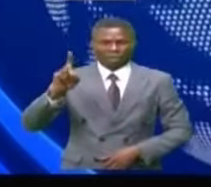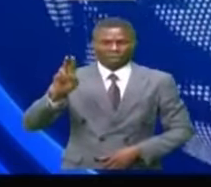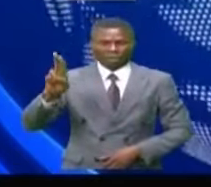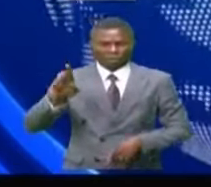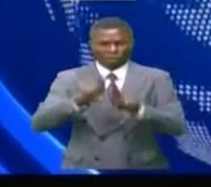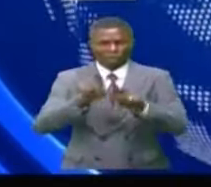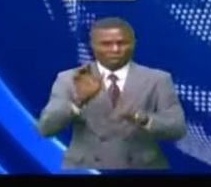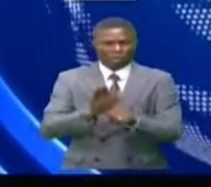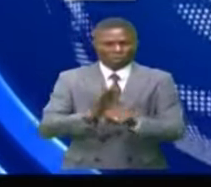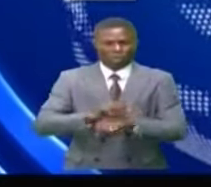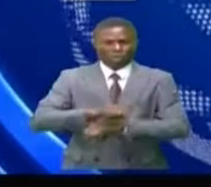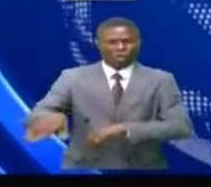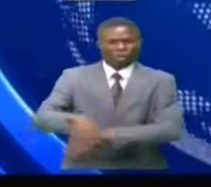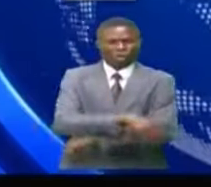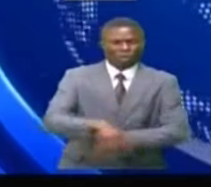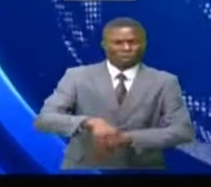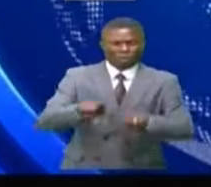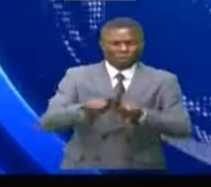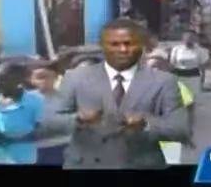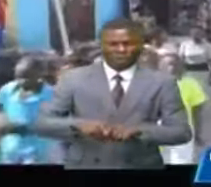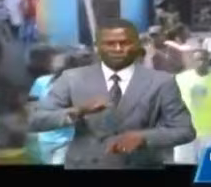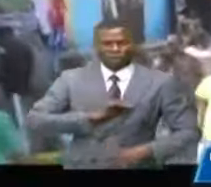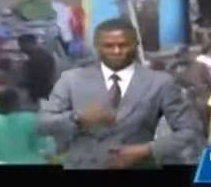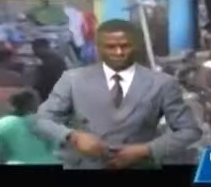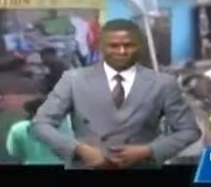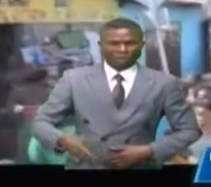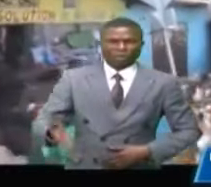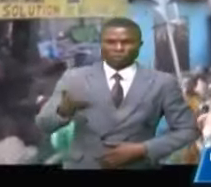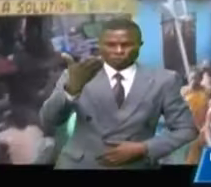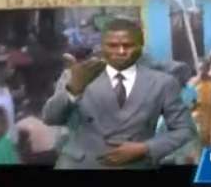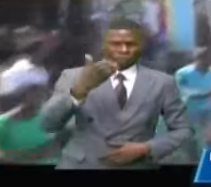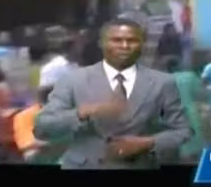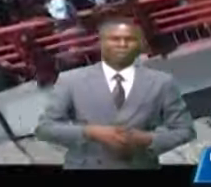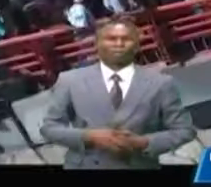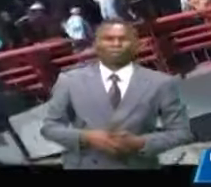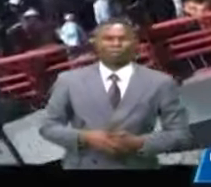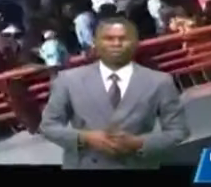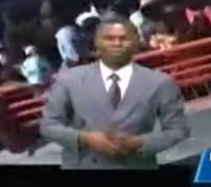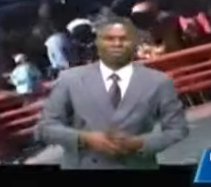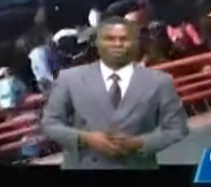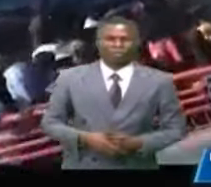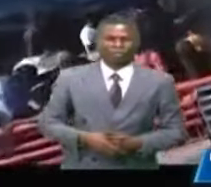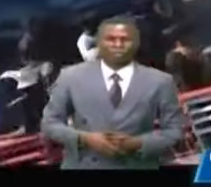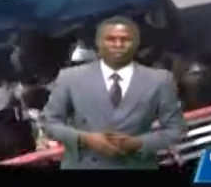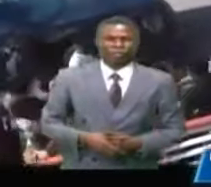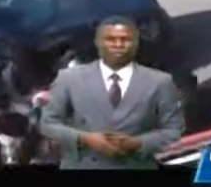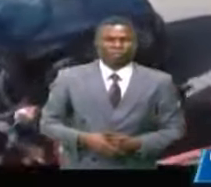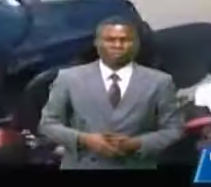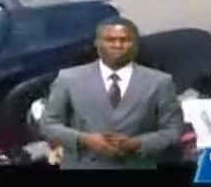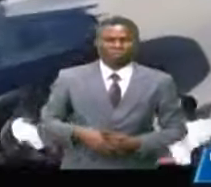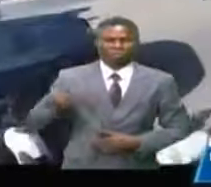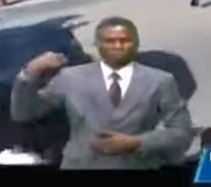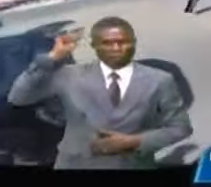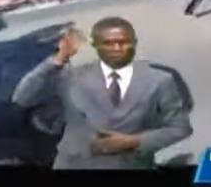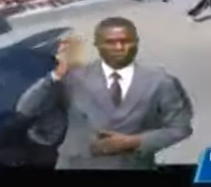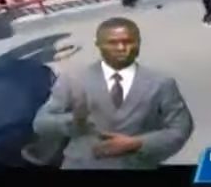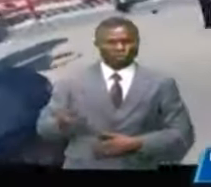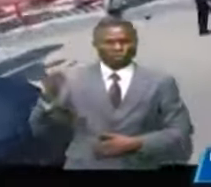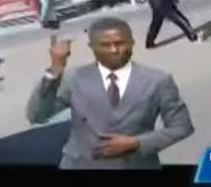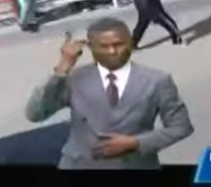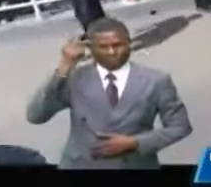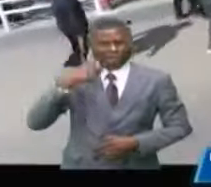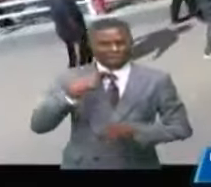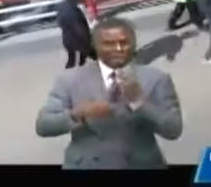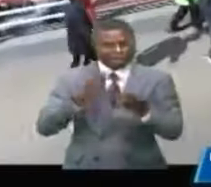Lengessa, Kikwit et Bongolo. Willy Atunakov. Le patron de la ville de Kinshasa, Gentili Ngobila-Mbaka, a débuté